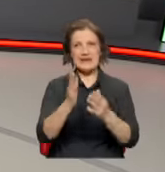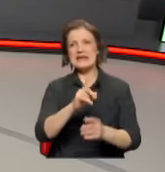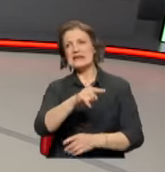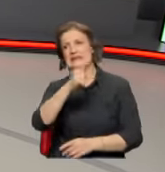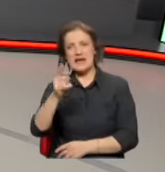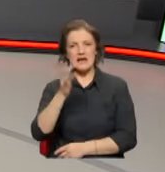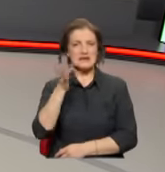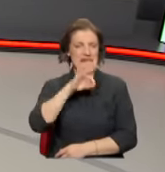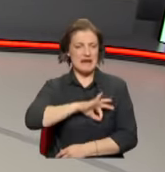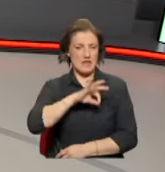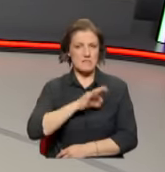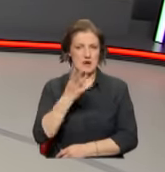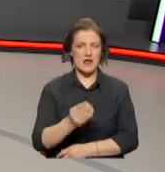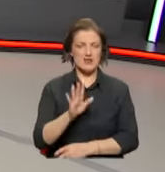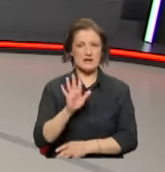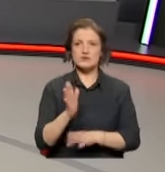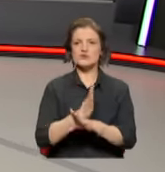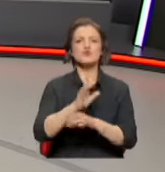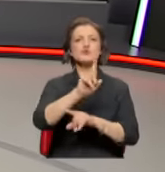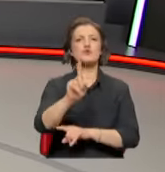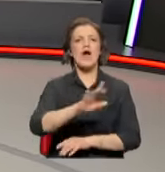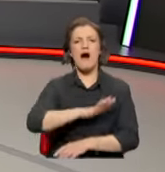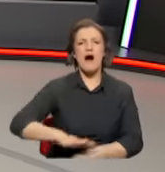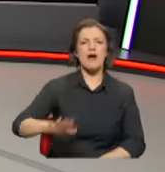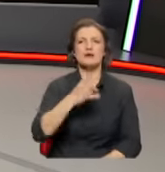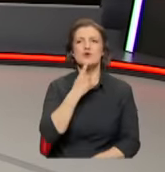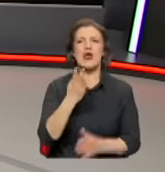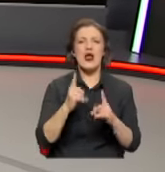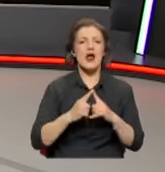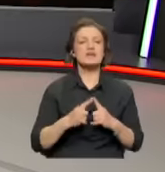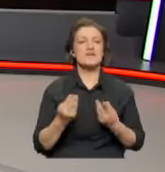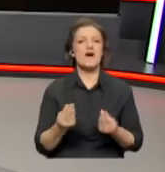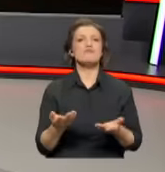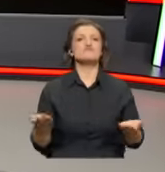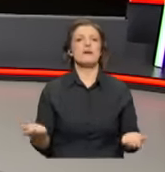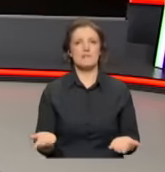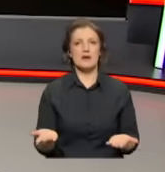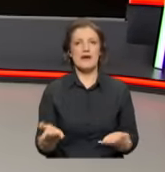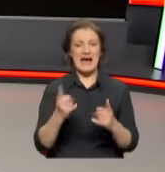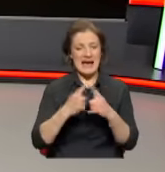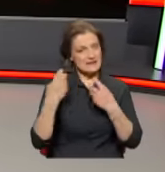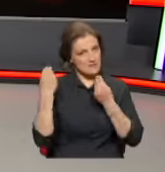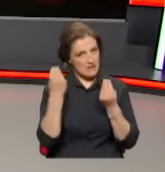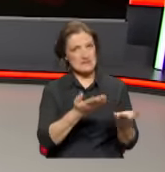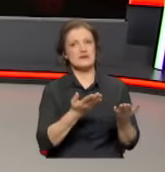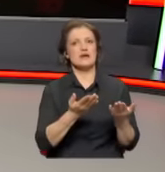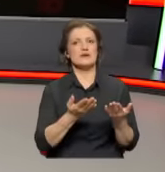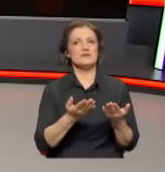Yanlarına kar mı kalacak diye soruyoruz. Çünkü herkes diyor ki ya peki hesap vermeyecekler mi? Ya hesabı versinler.